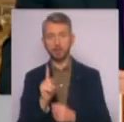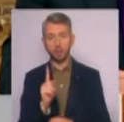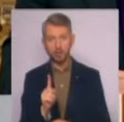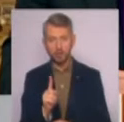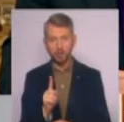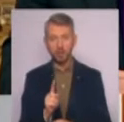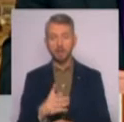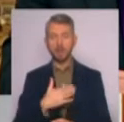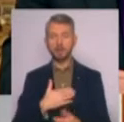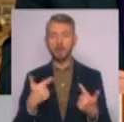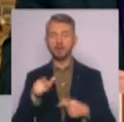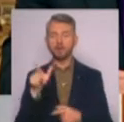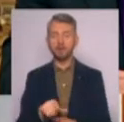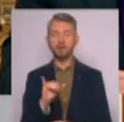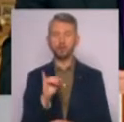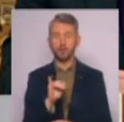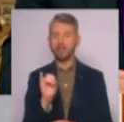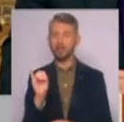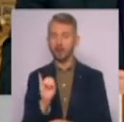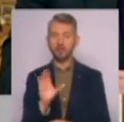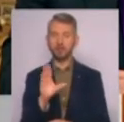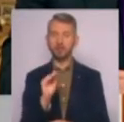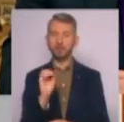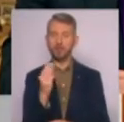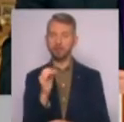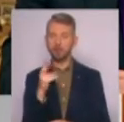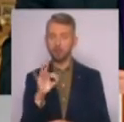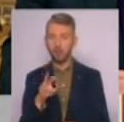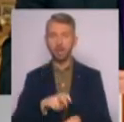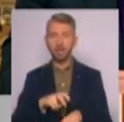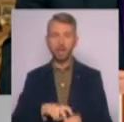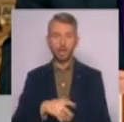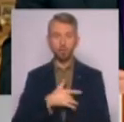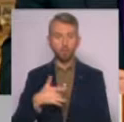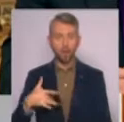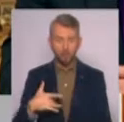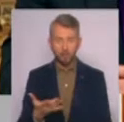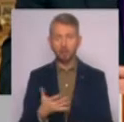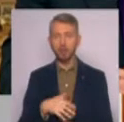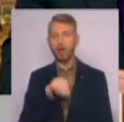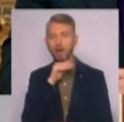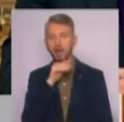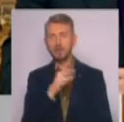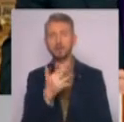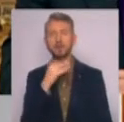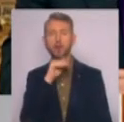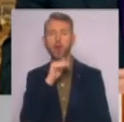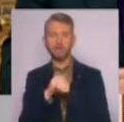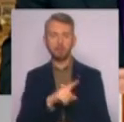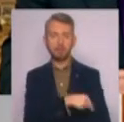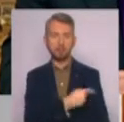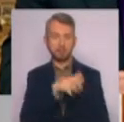223-09-71. Наш гість Юрій Іванович Фещенко, лікар-пульмонолог, академік Національної академії медичних наук